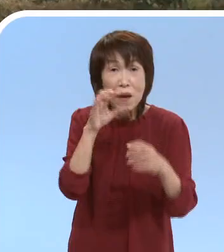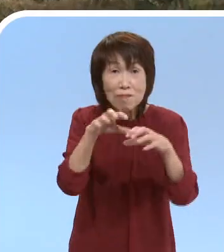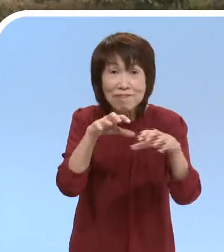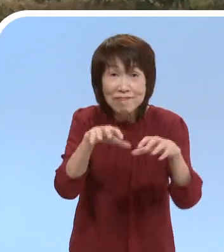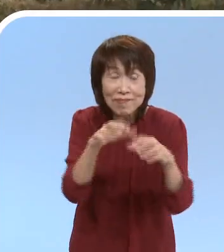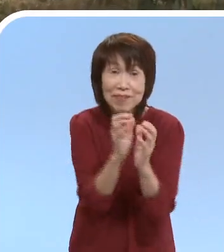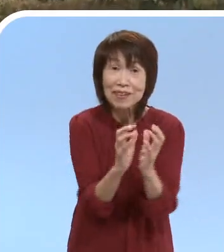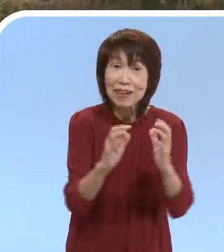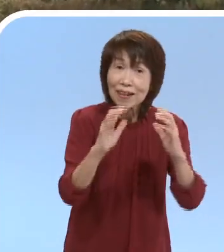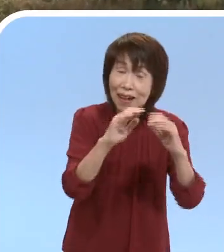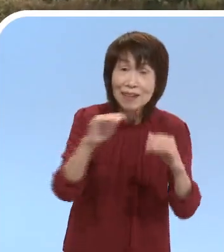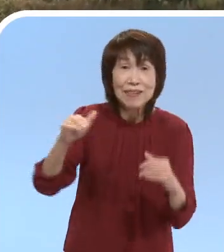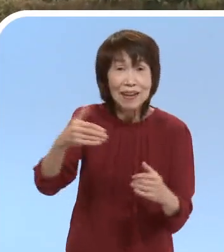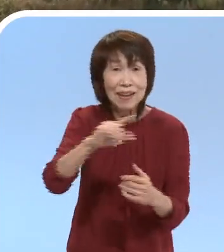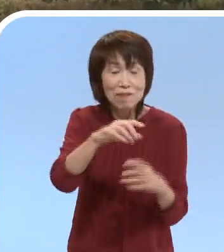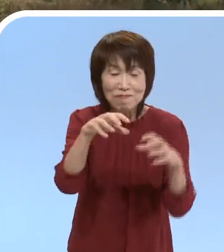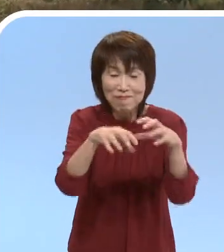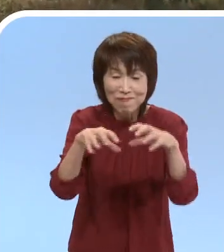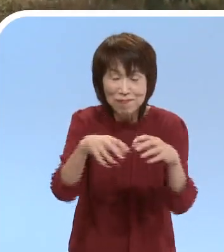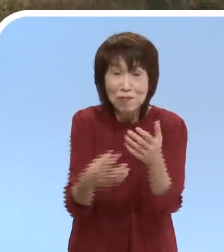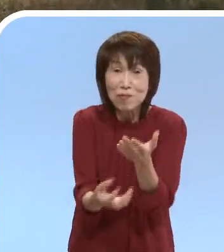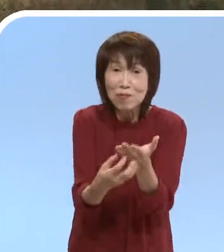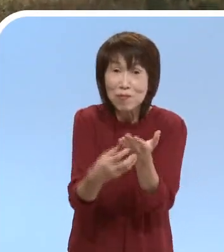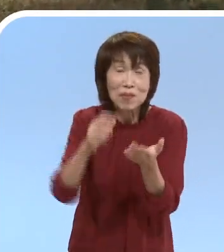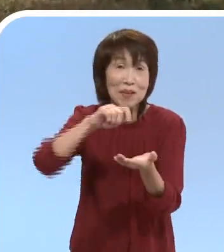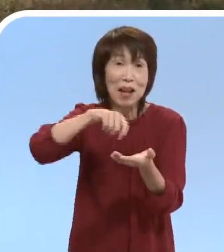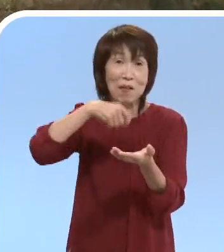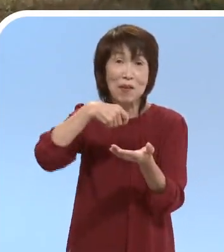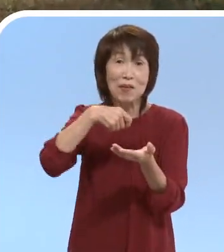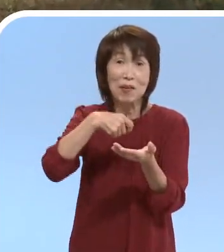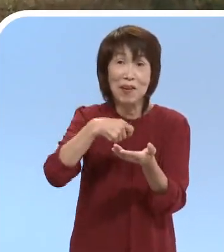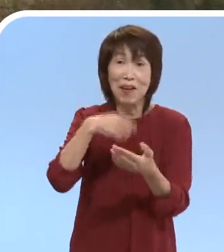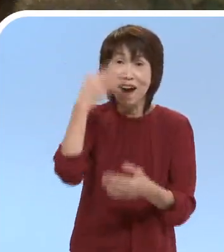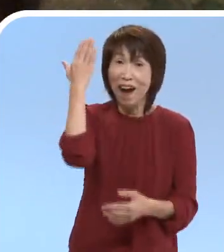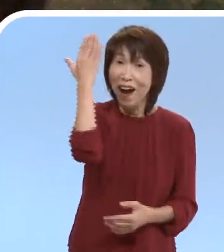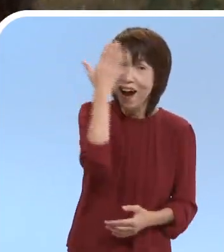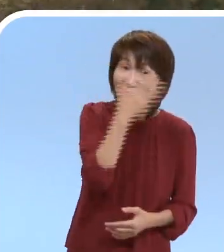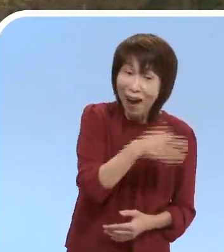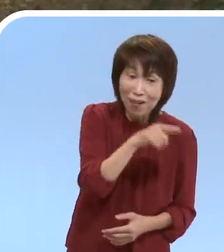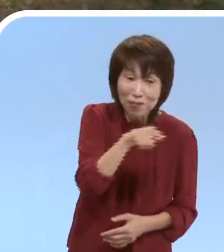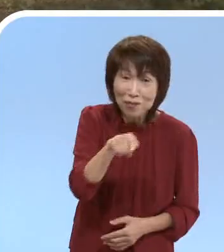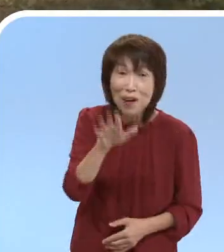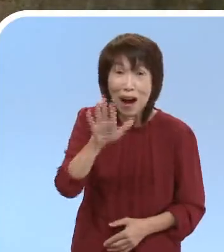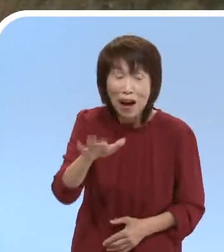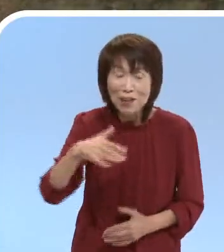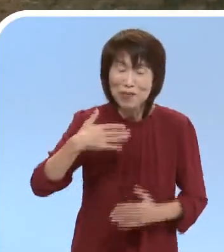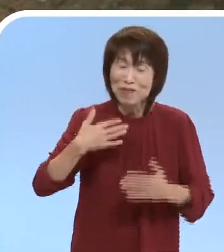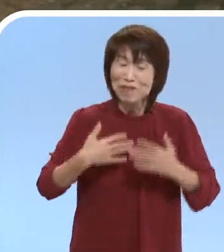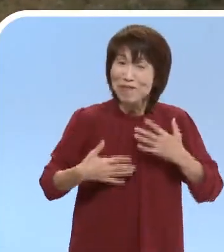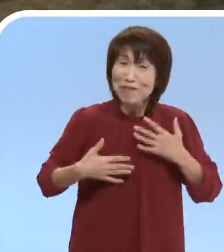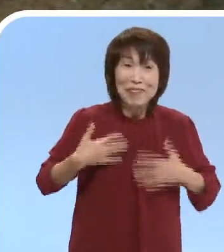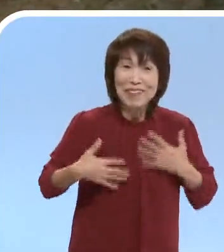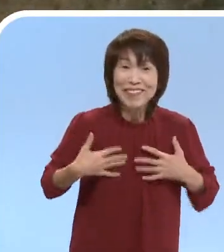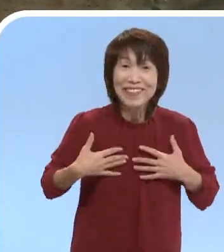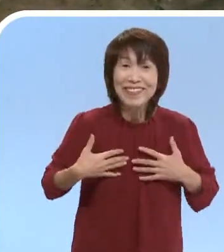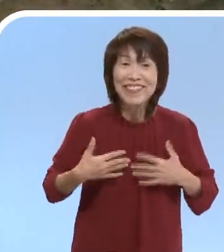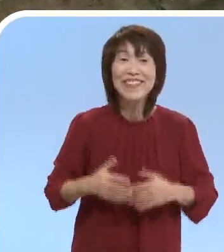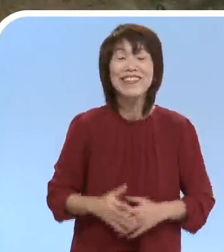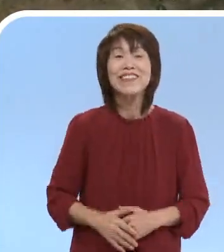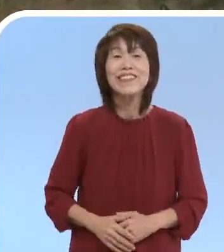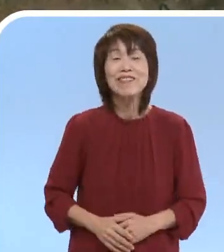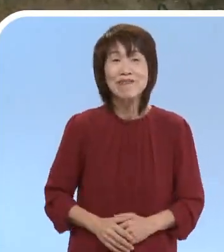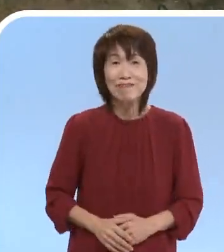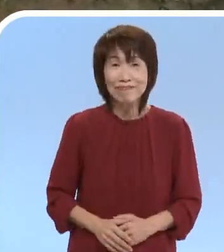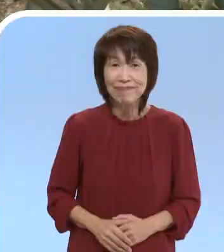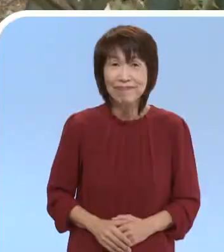はい、パエリアをそのオリーブオイルを使って、まあ、調理をして召し上がっていただくと。 はい、もうほんまに盛りだくさんの内容になってるわけなん